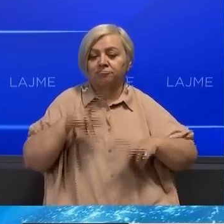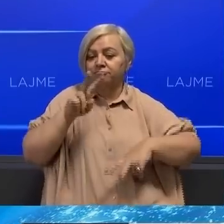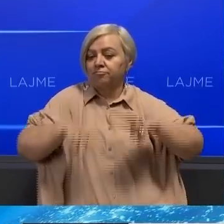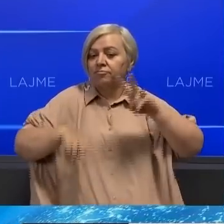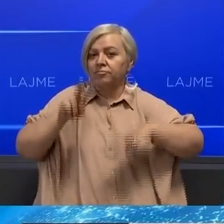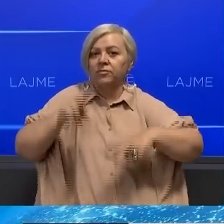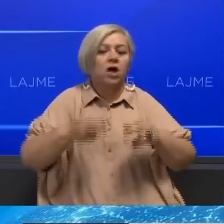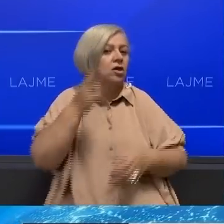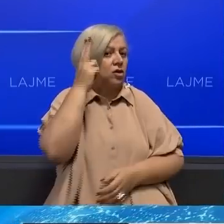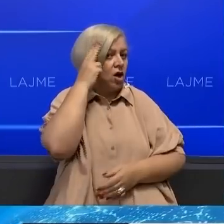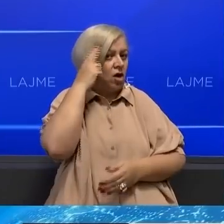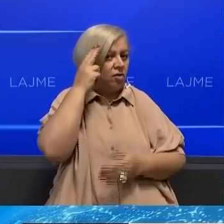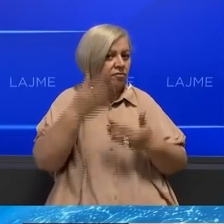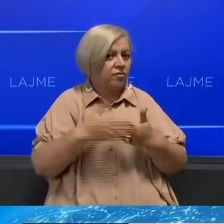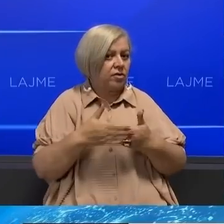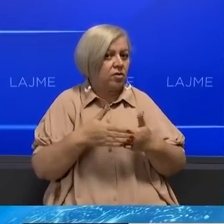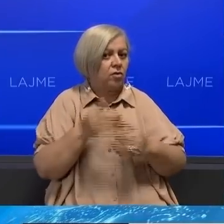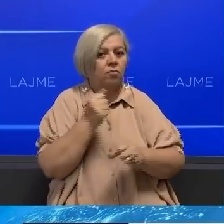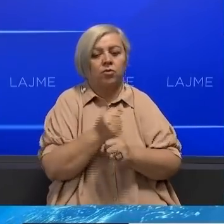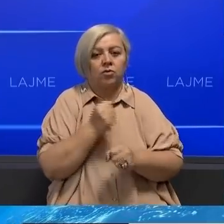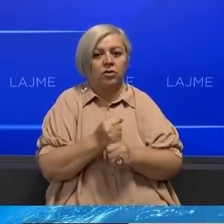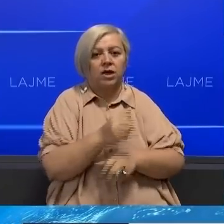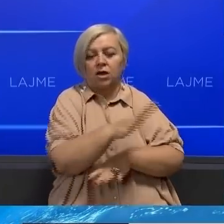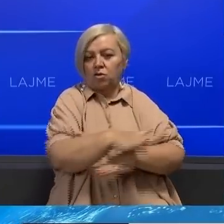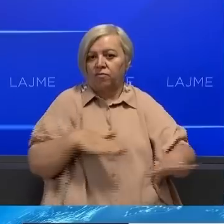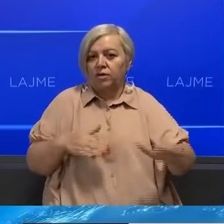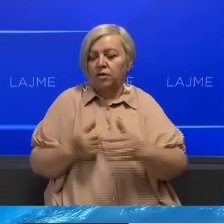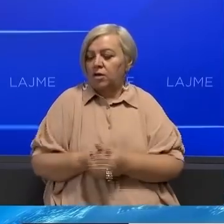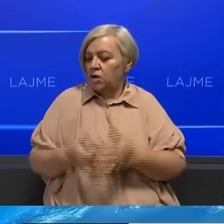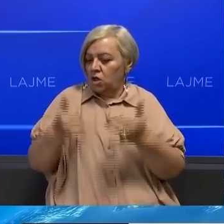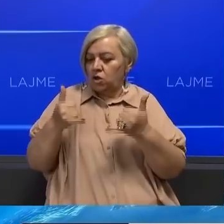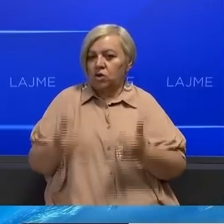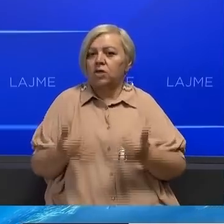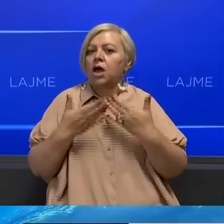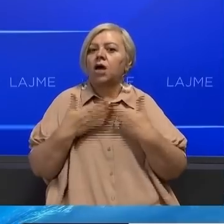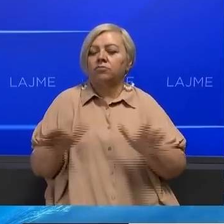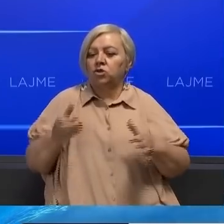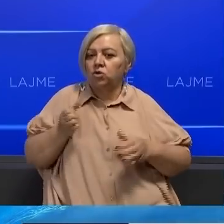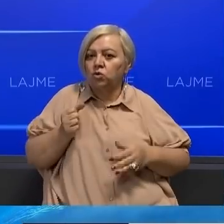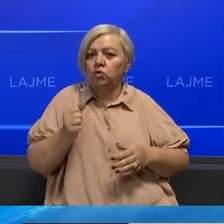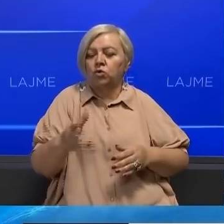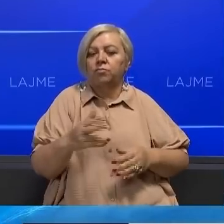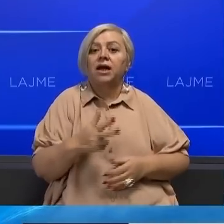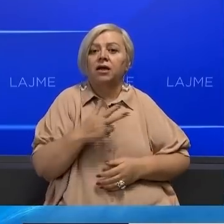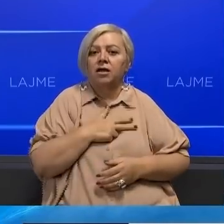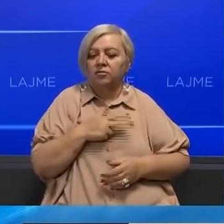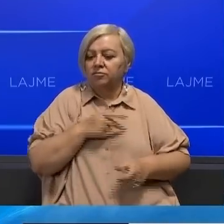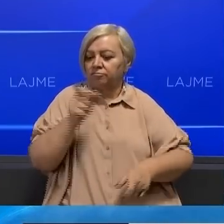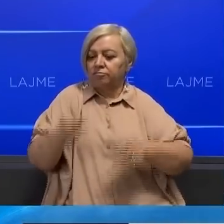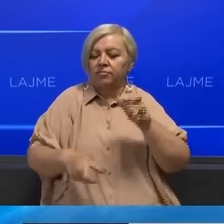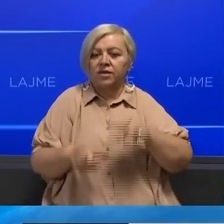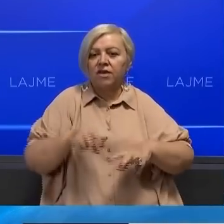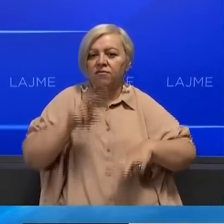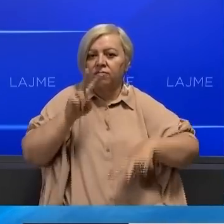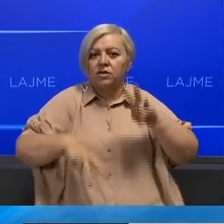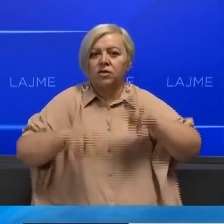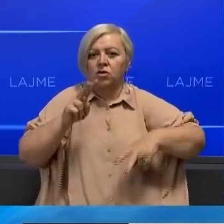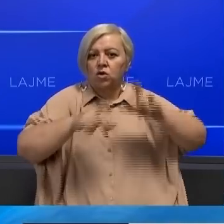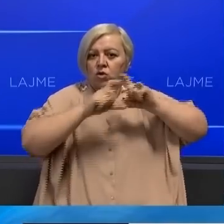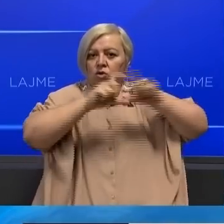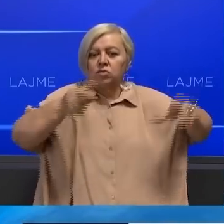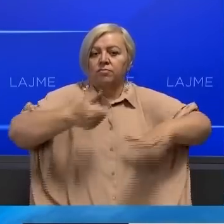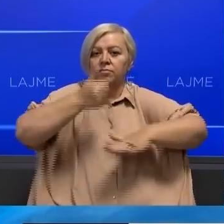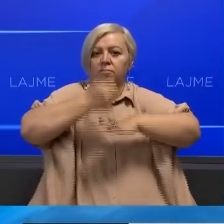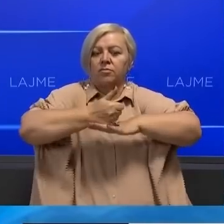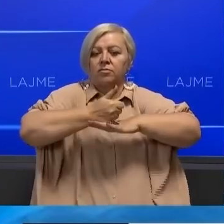vizituar dhe njohur për së afërmi me punën e legislativit. Sot në hapje ishte një numër i bashkatvetarëve që vizituan institucionin më